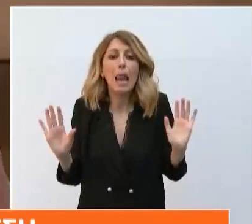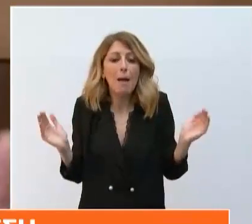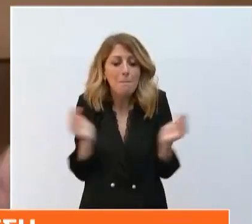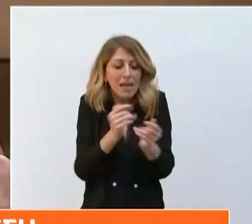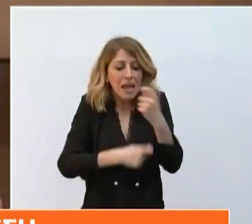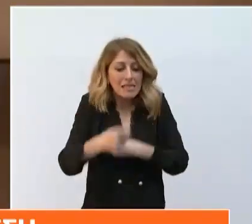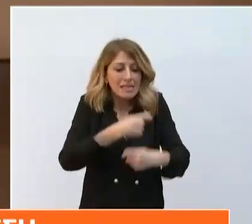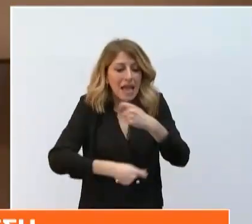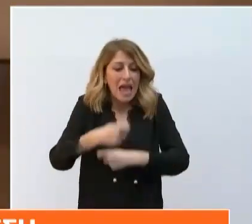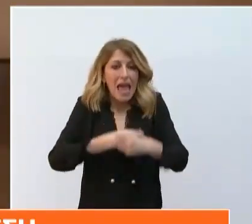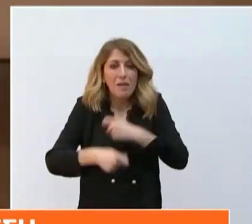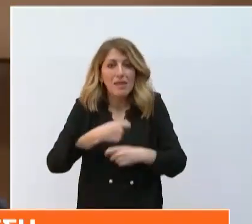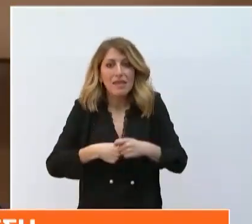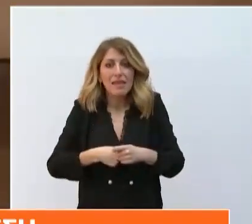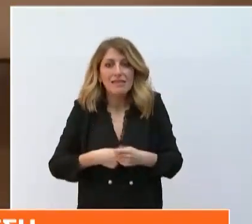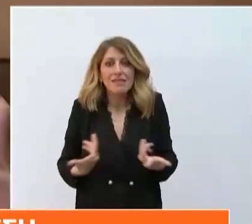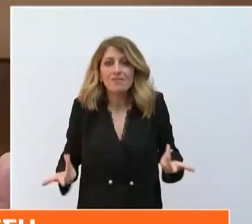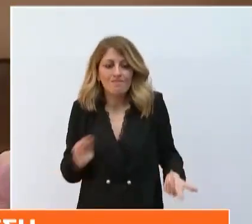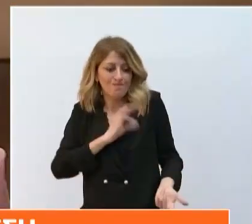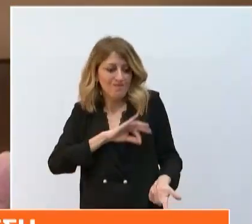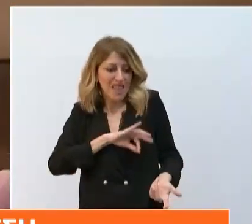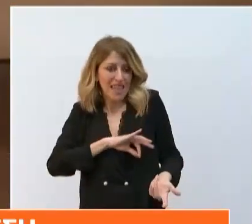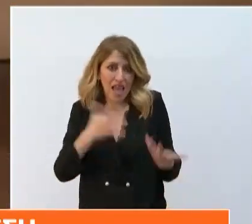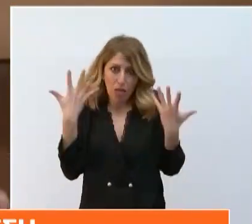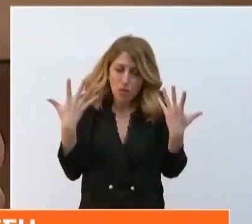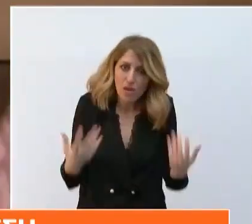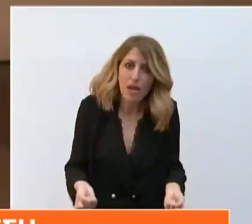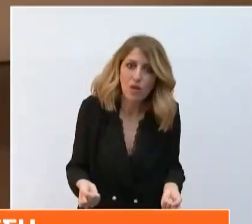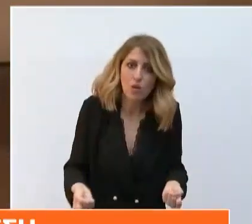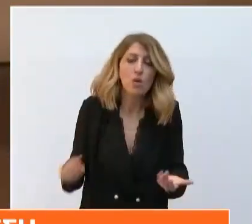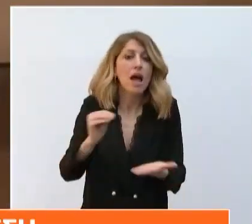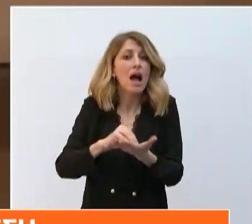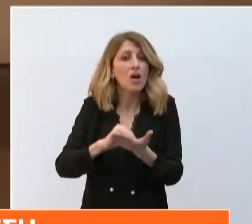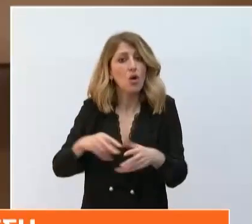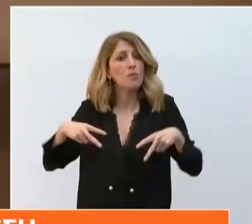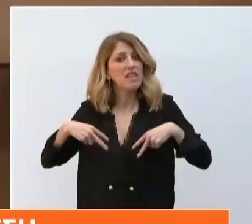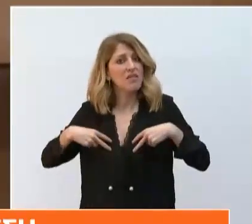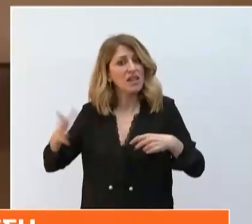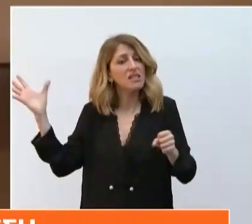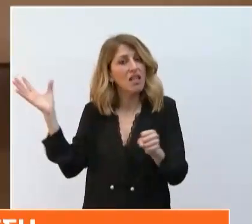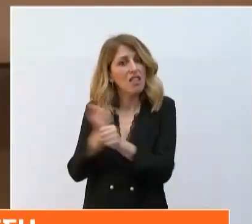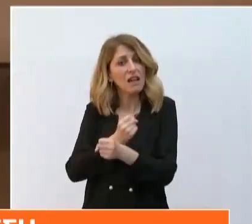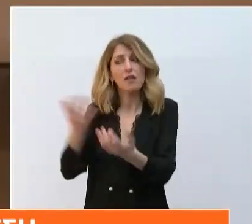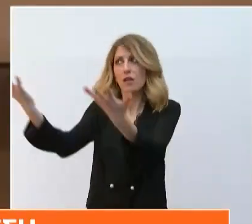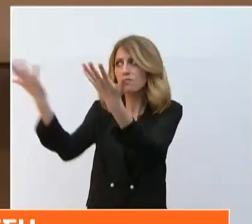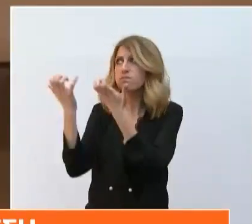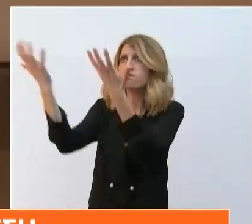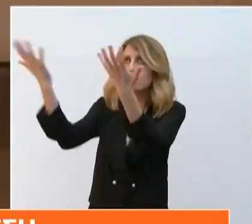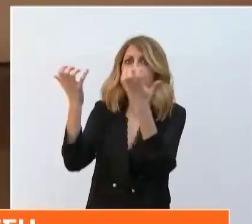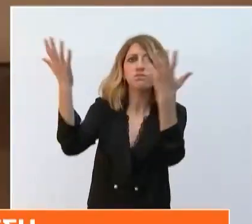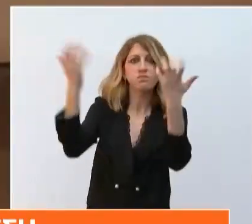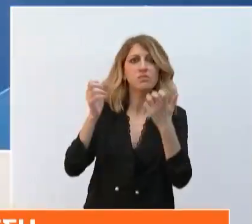θα μπορέσει να προσελκύσει κεφάλαια από το εξωτερικό έτσι ώστε μέσα σε αυτό το πλαίσιο να γίνουν και σημαντικές επενδύσεις στο επόμενο